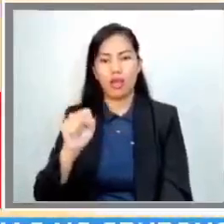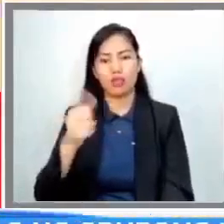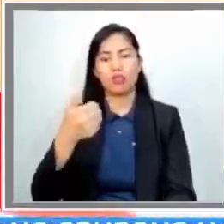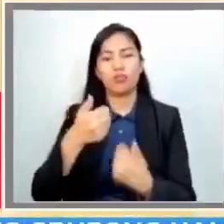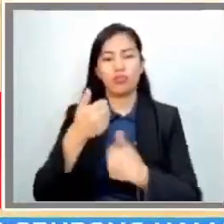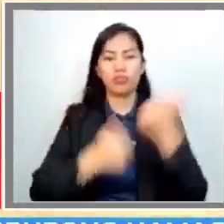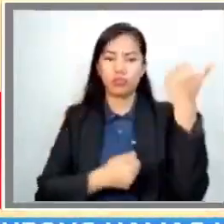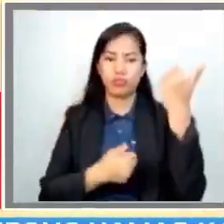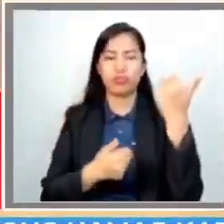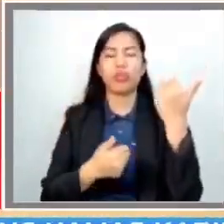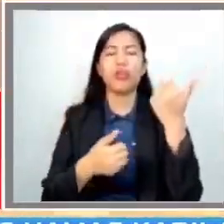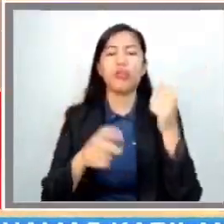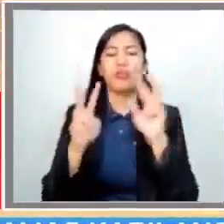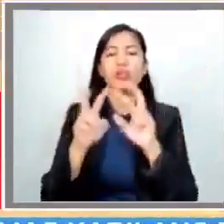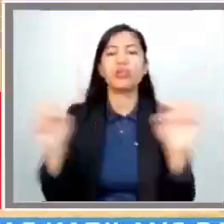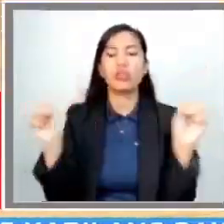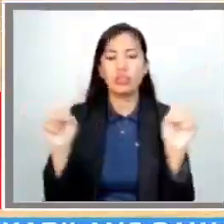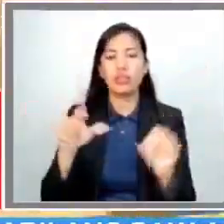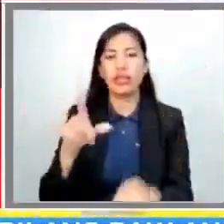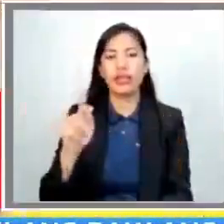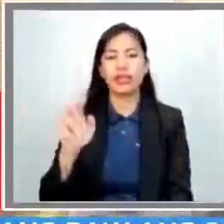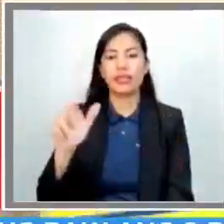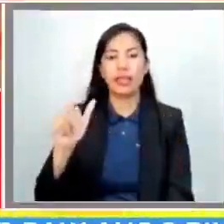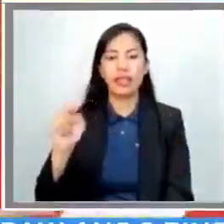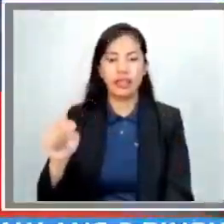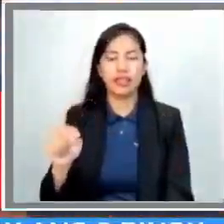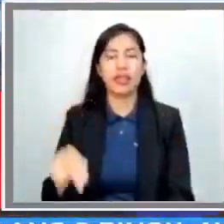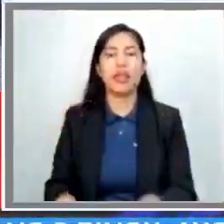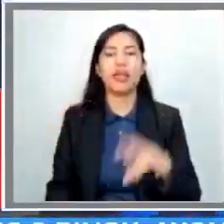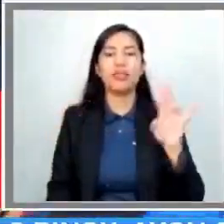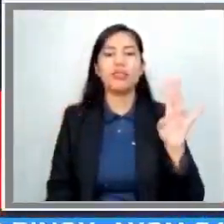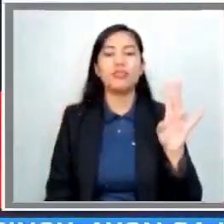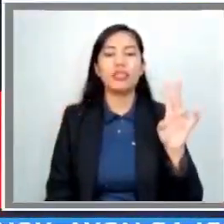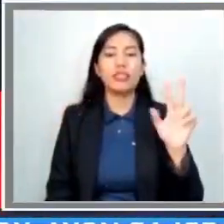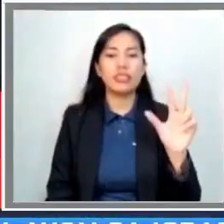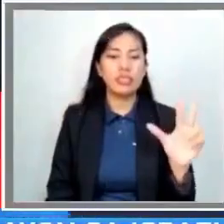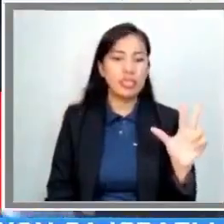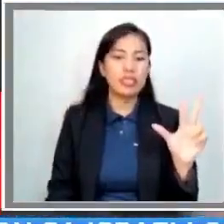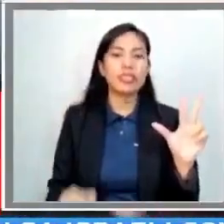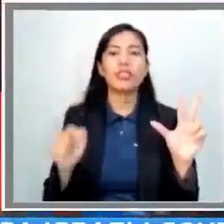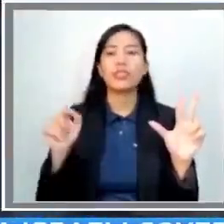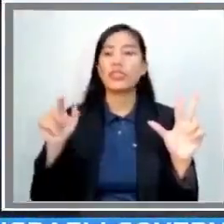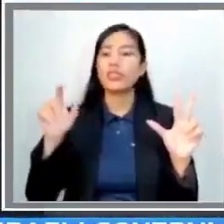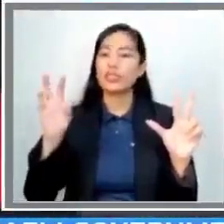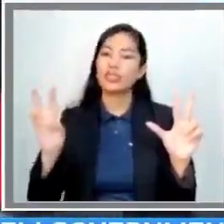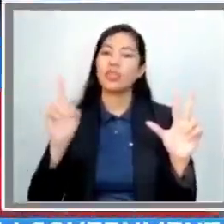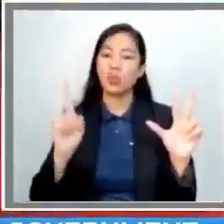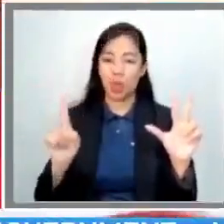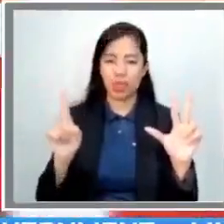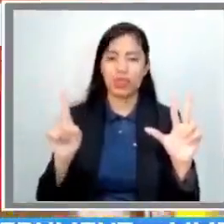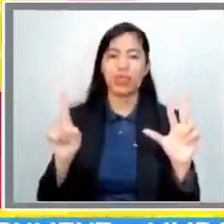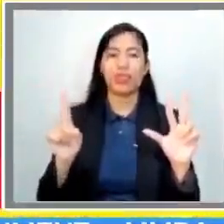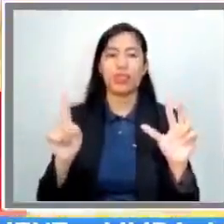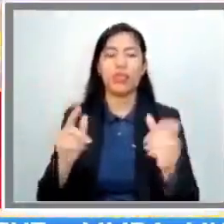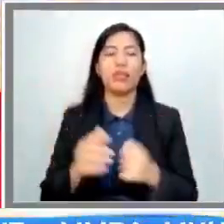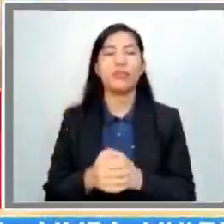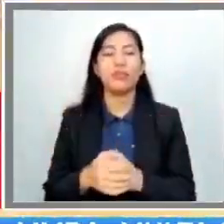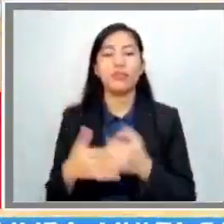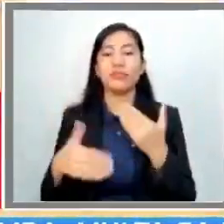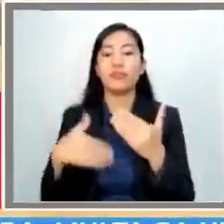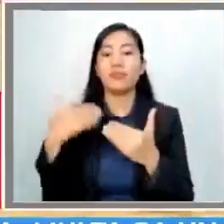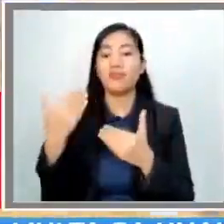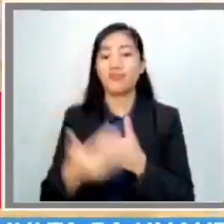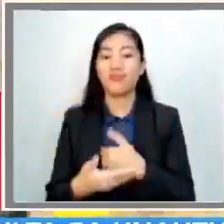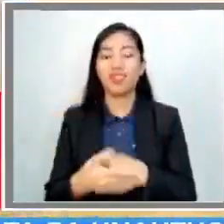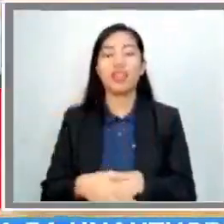ng Altas ang lamang ng Knights. Ang final score, 73-61. Sumunod naman ang laban ng Binil Blazers